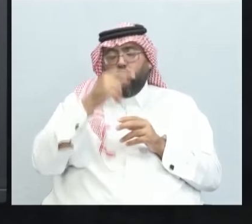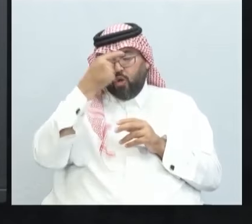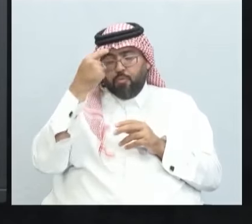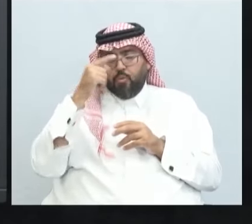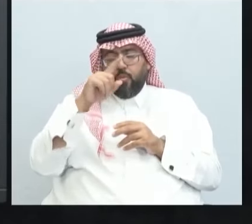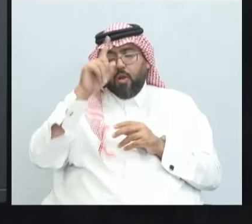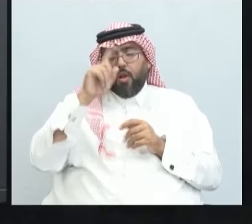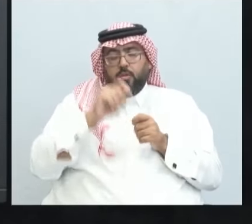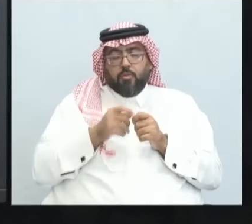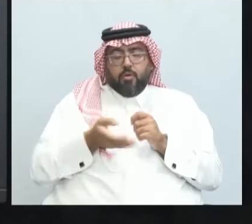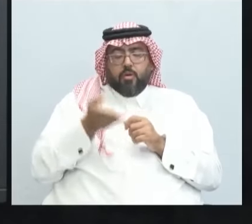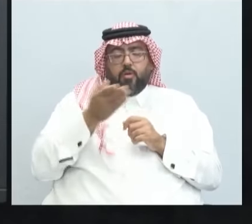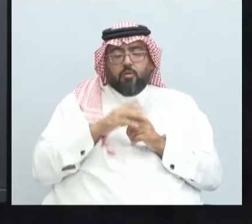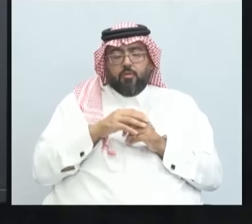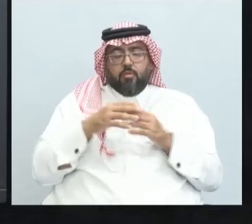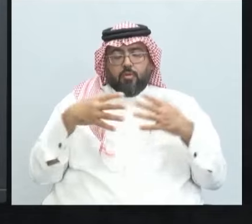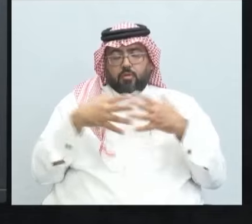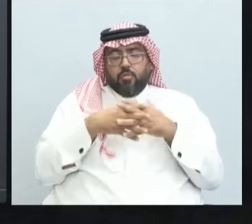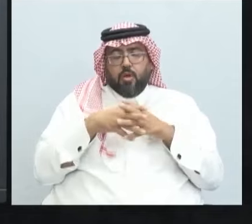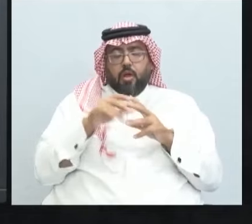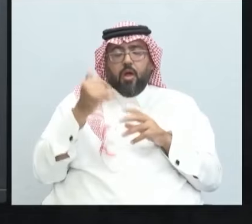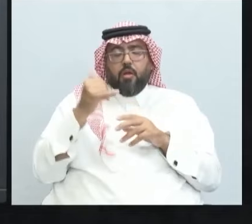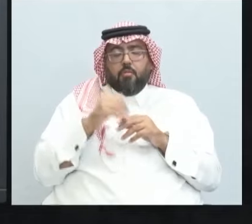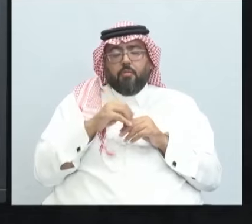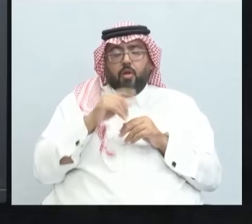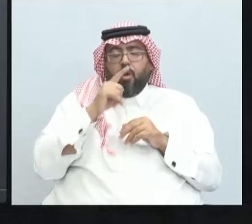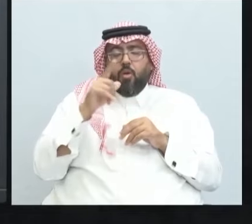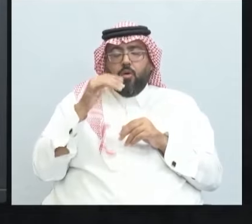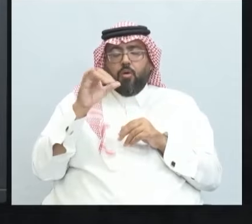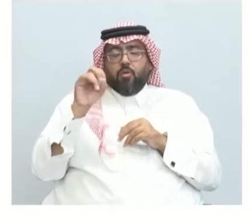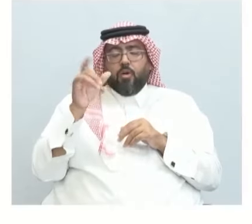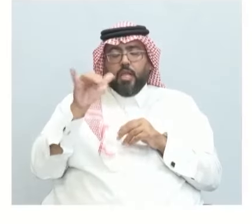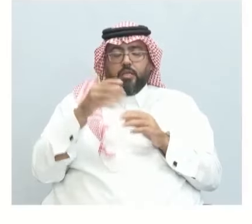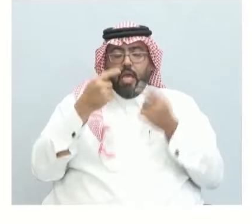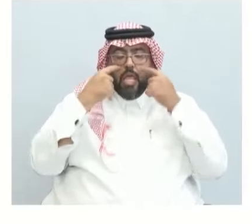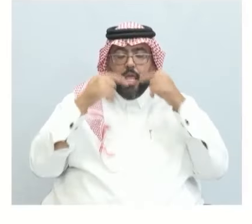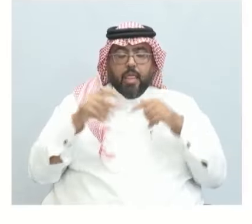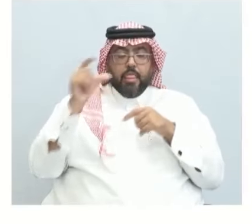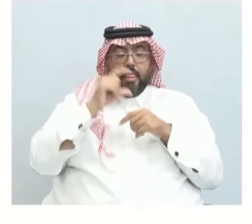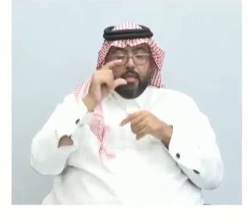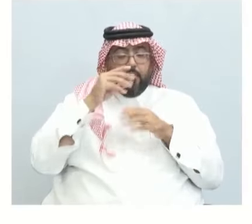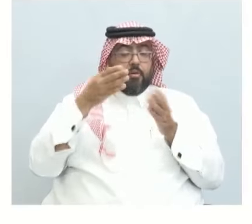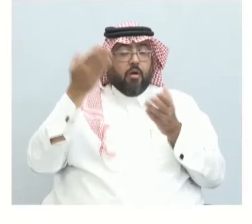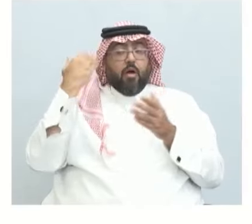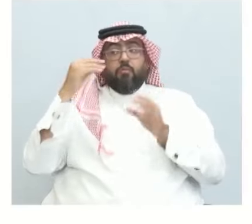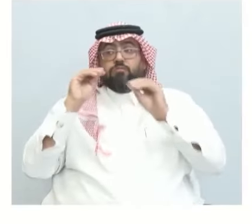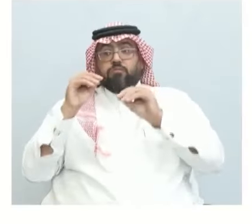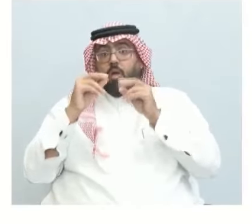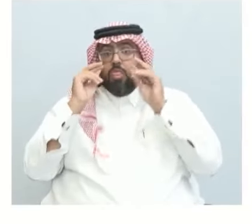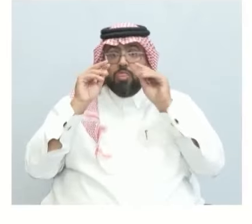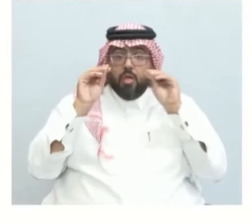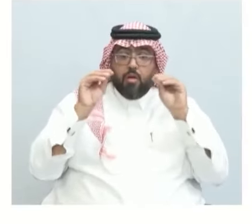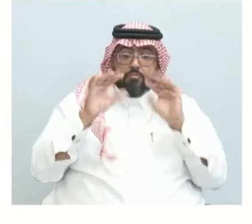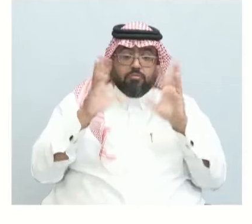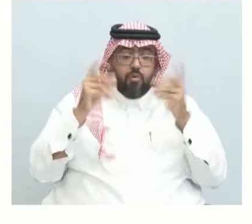وجل ان جمع اغلب القبا العربيه على لهجه قريش او على لغه قريش اما الحياه الدينيه فمما تقدم ذكره يتضح